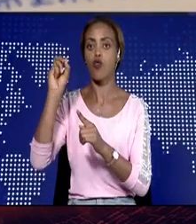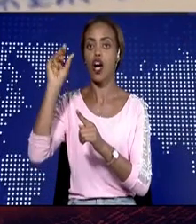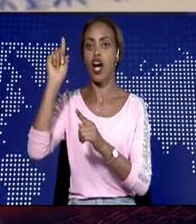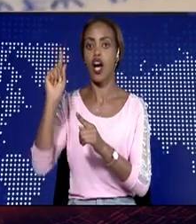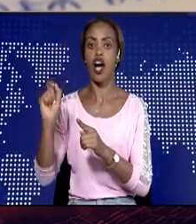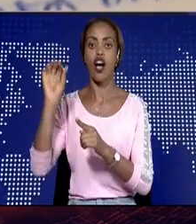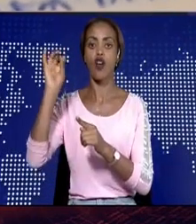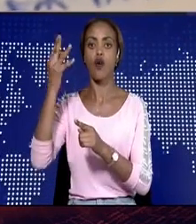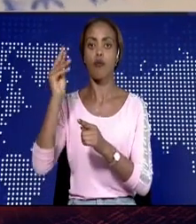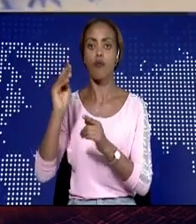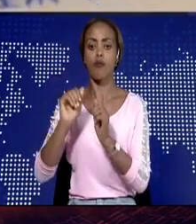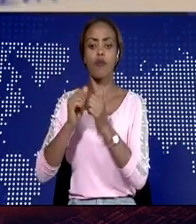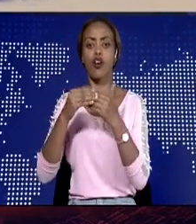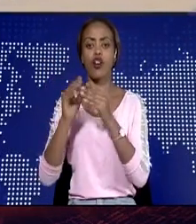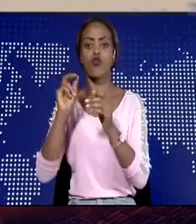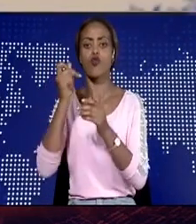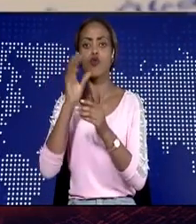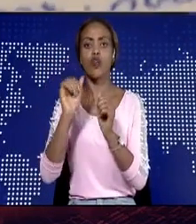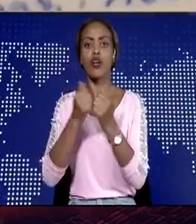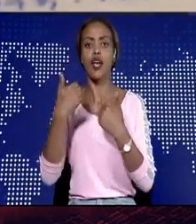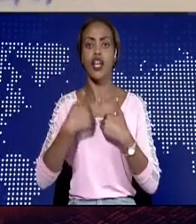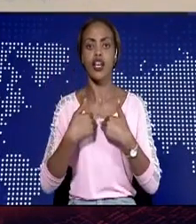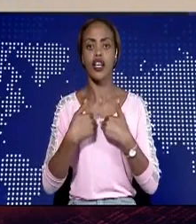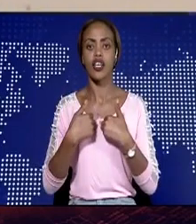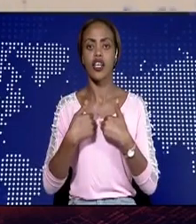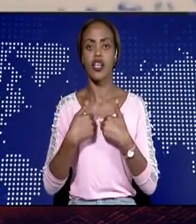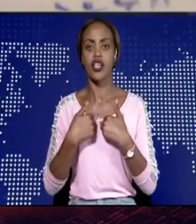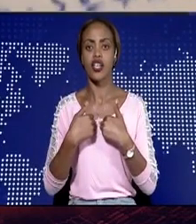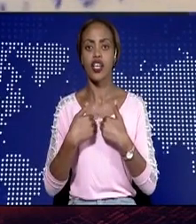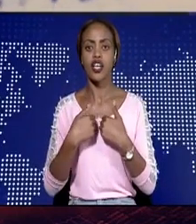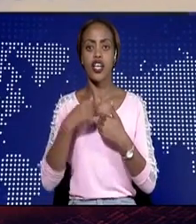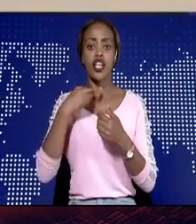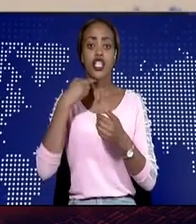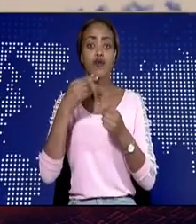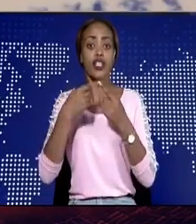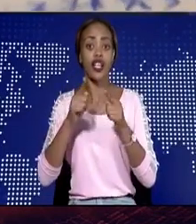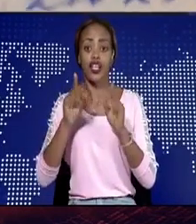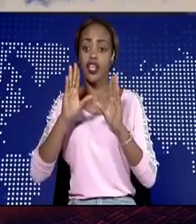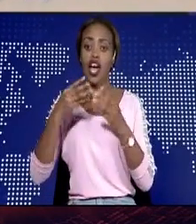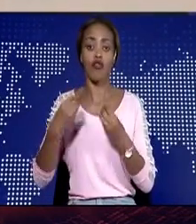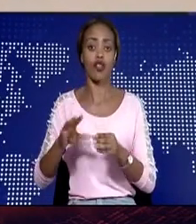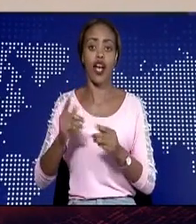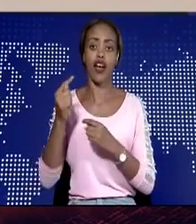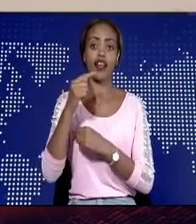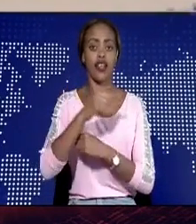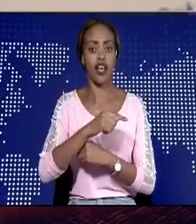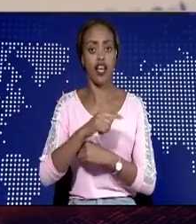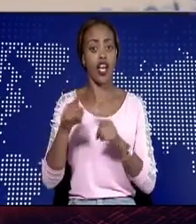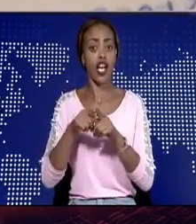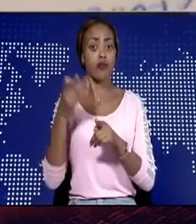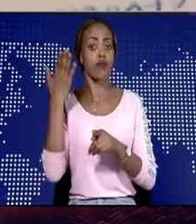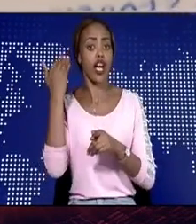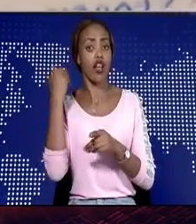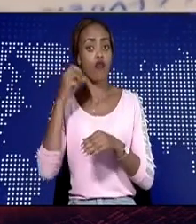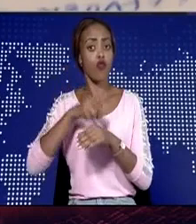ጎራሕ ድሙ ከመይ ኣለኺ ንሕና ግርም ኣለና ድምፂ ግን ኣጥፊእና ቀኒና ከምቲ ብዝሓለፈ